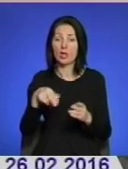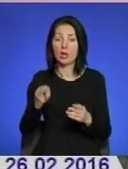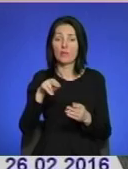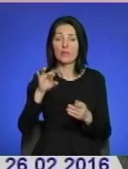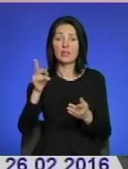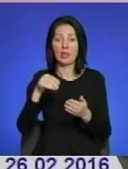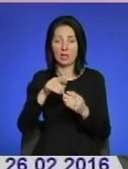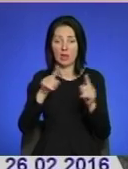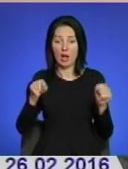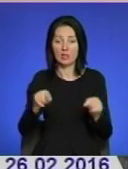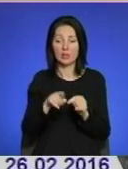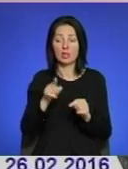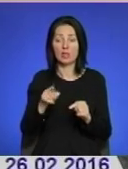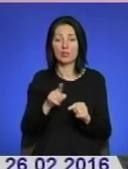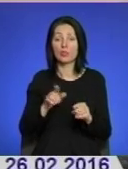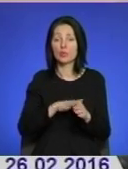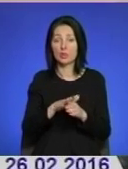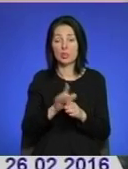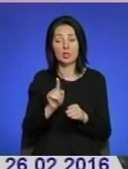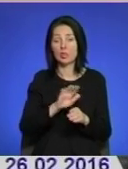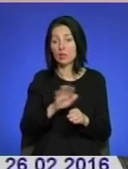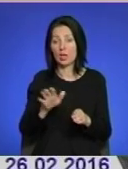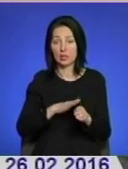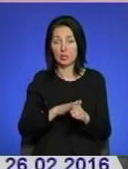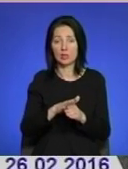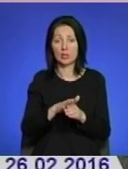те, що вона здійснила чи не здійснила